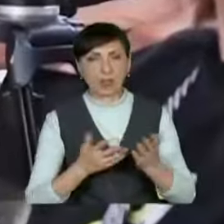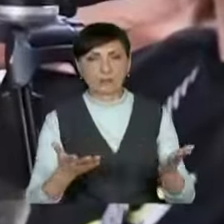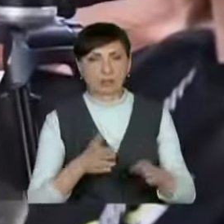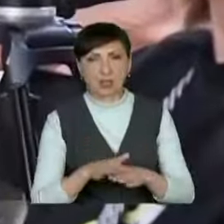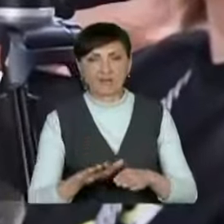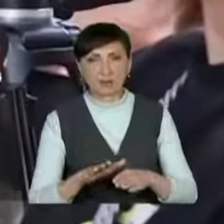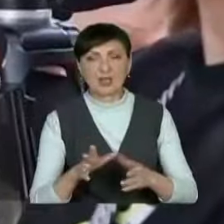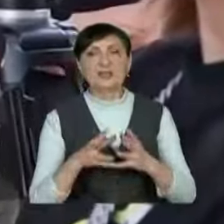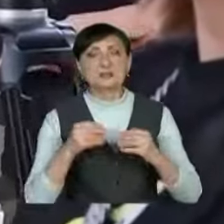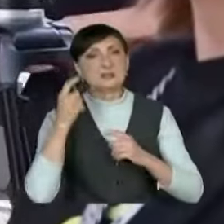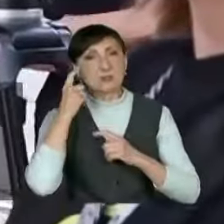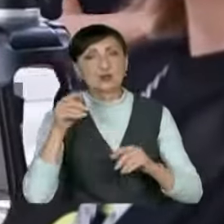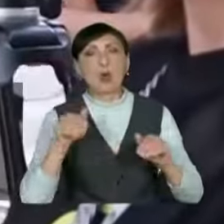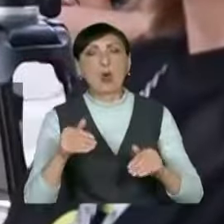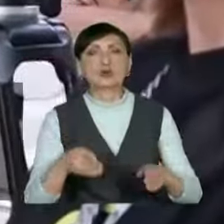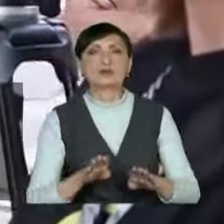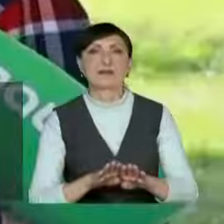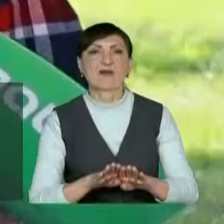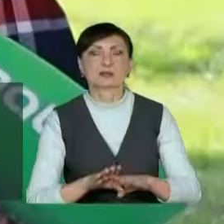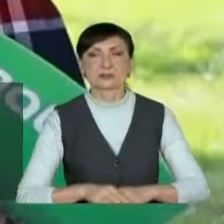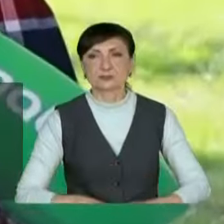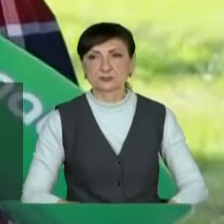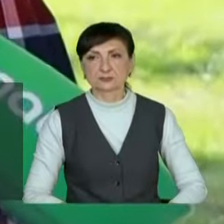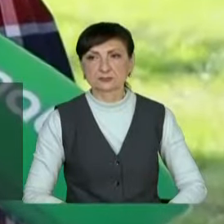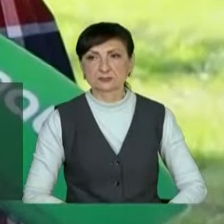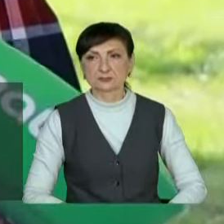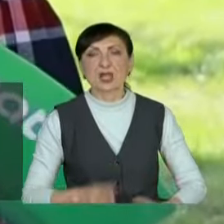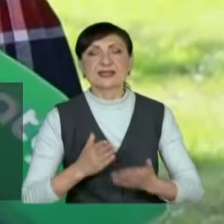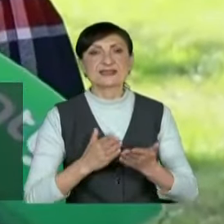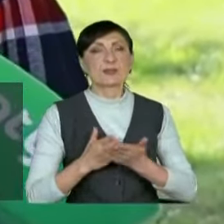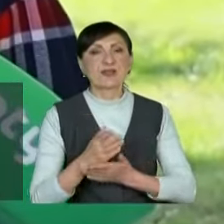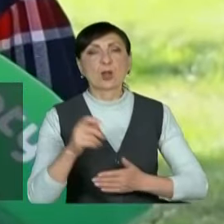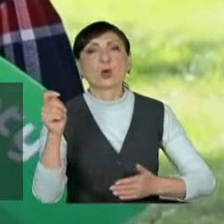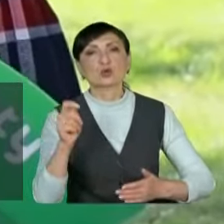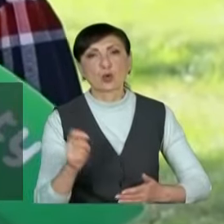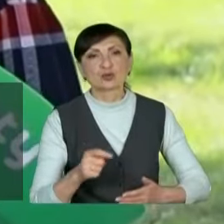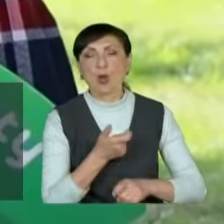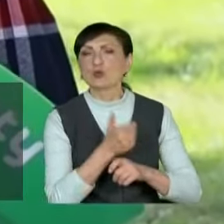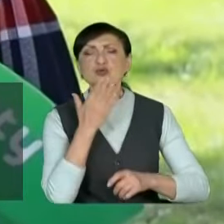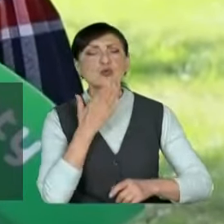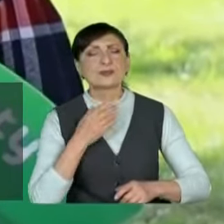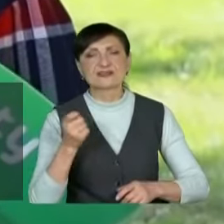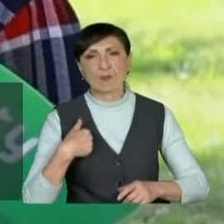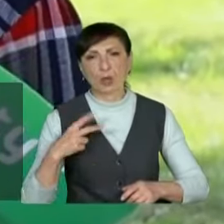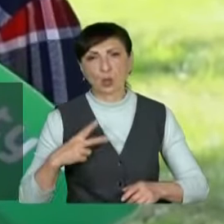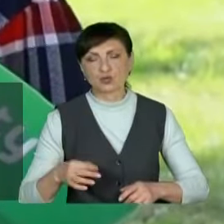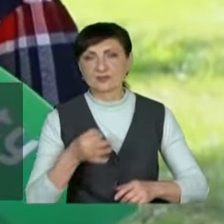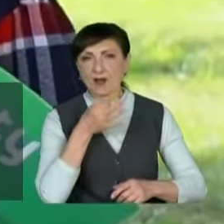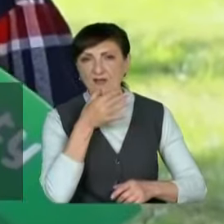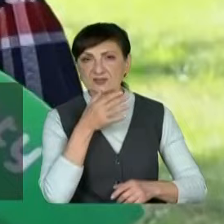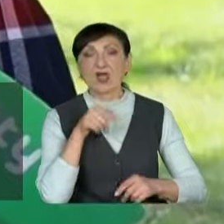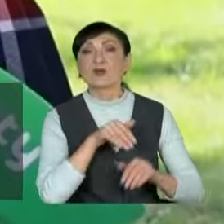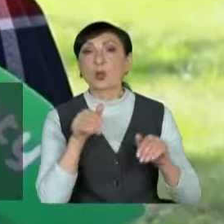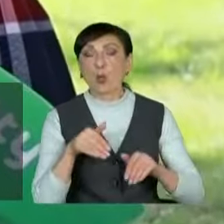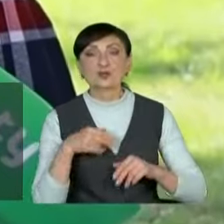исполнения. В семье сообщили, что колледж закрывается. Такое направление есть художка. Она очень любит рисовать, ей это нравится. Соответственно, в этот